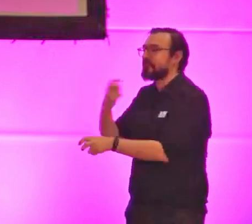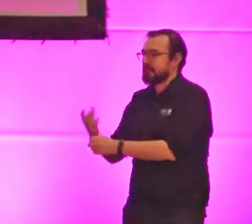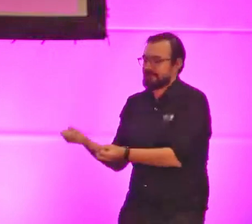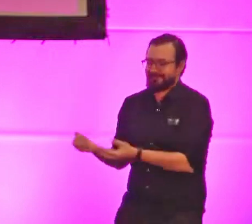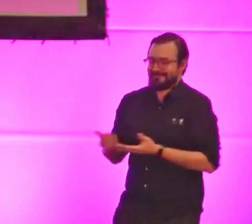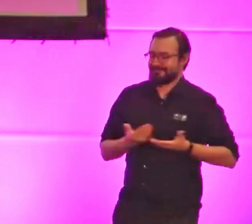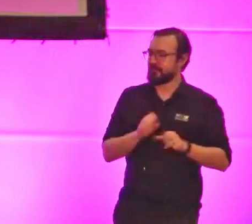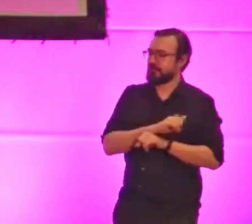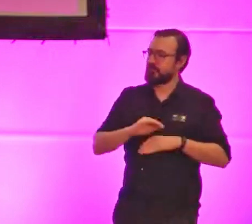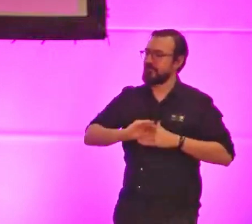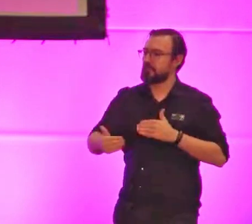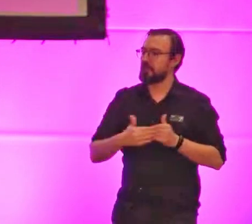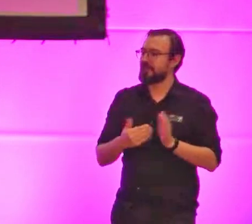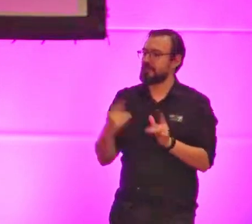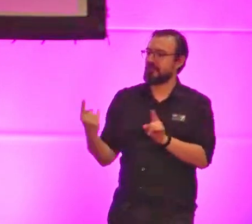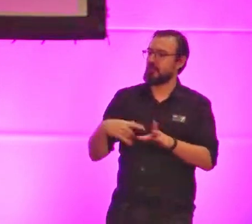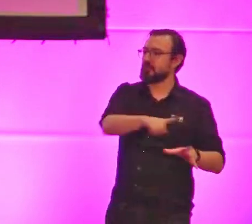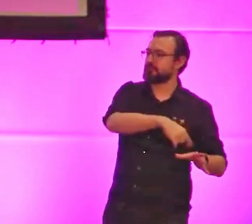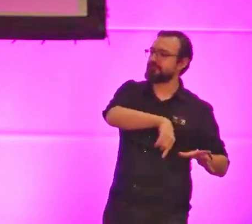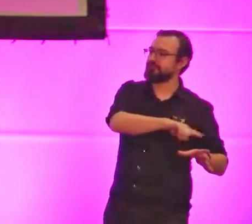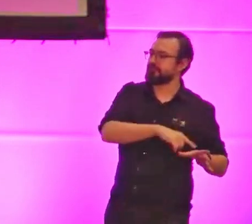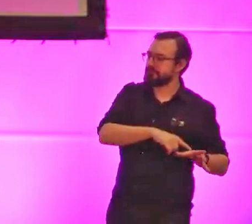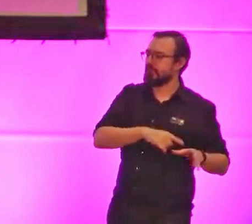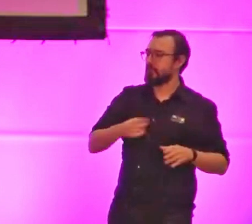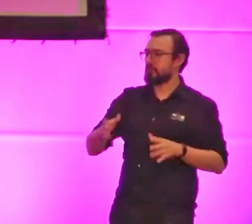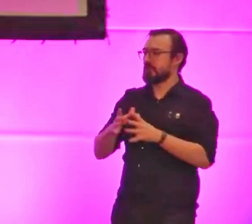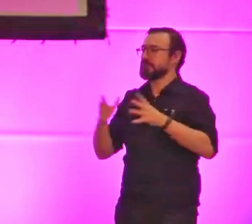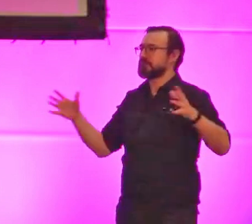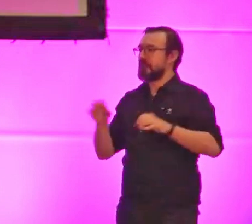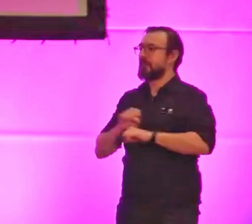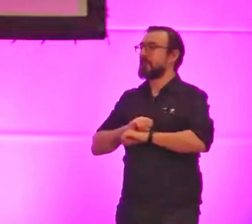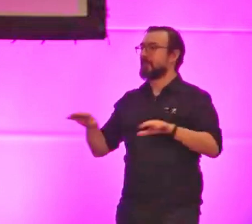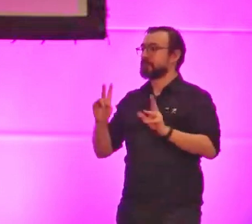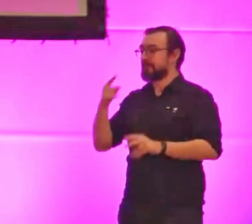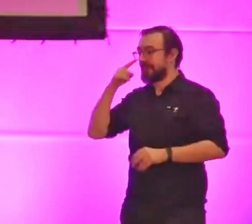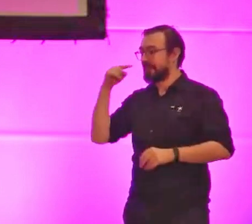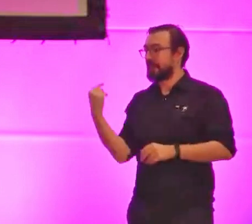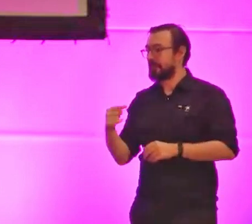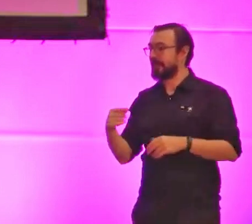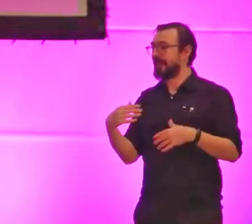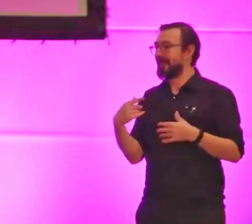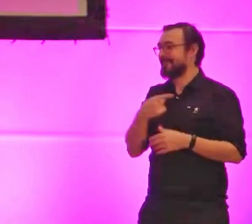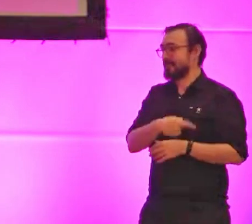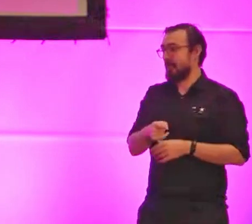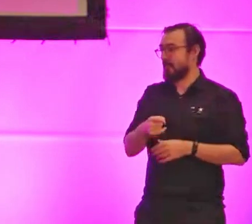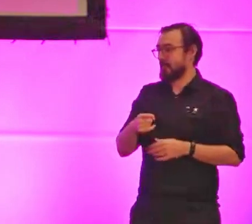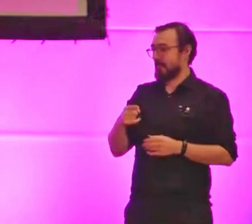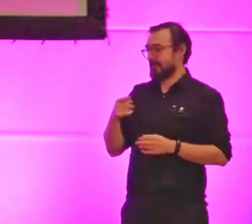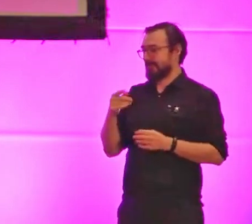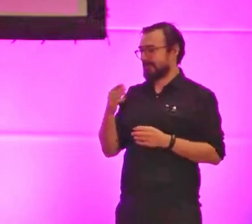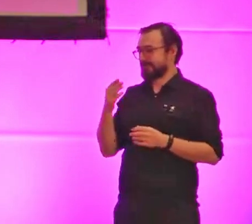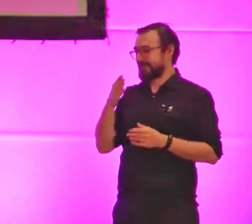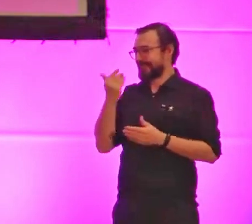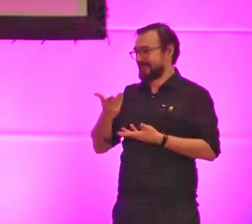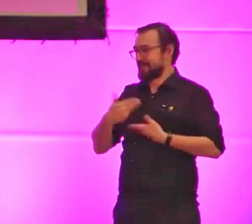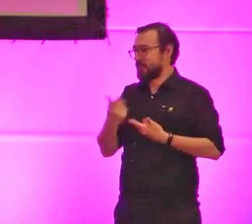information tillbaks till befolkningen där. De stora majoriteten av de som drabbas kommer ju inte kunna få någon